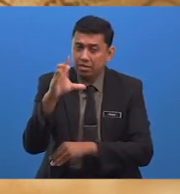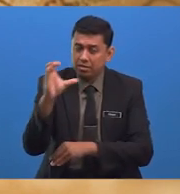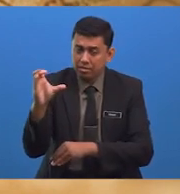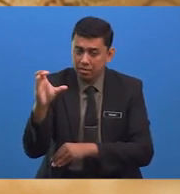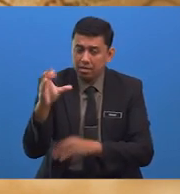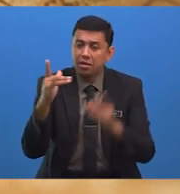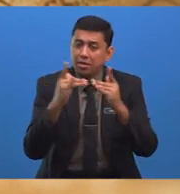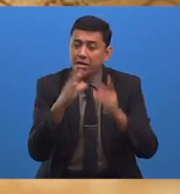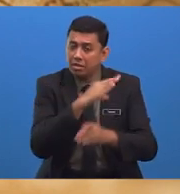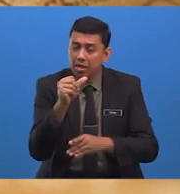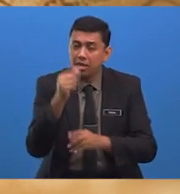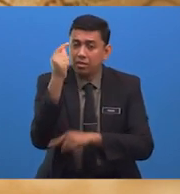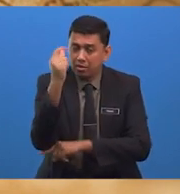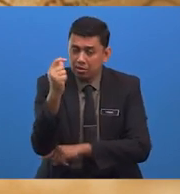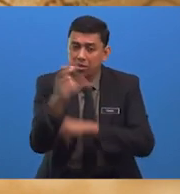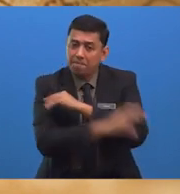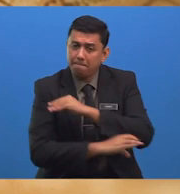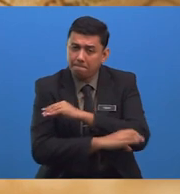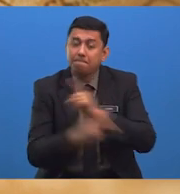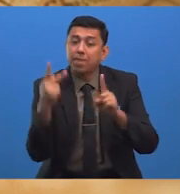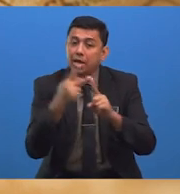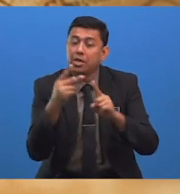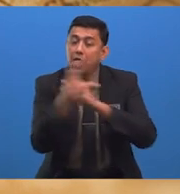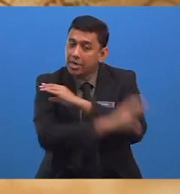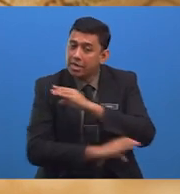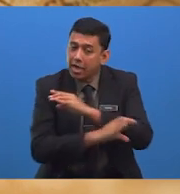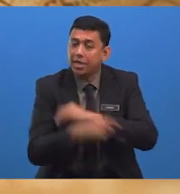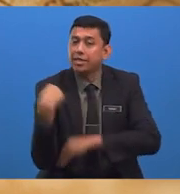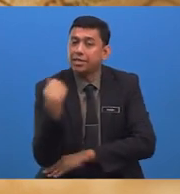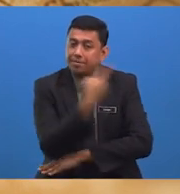dan Tugu Negara kepada negara kita?